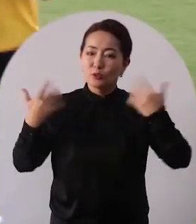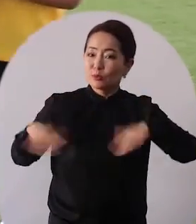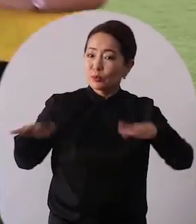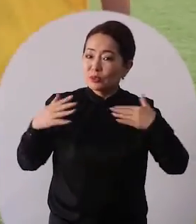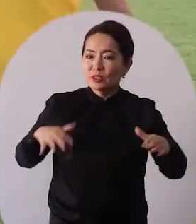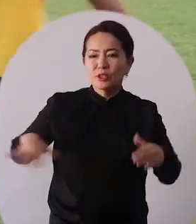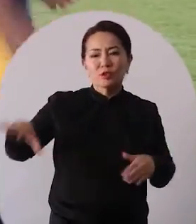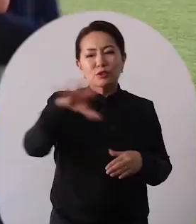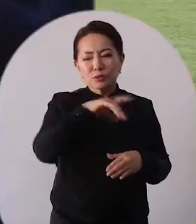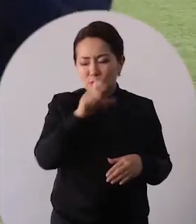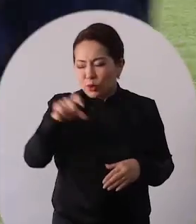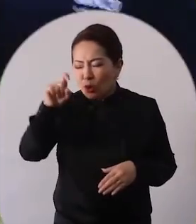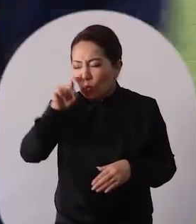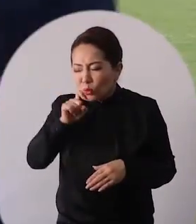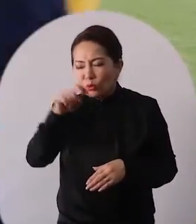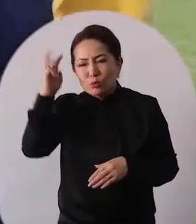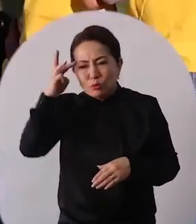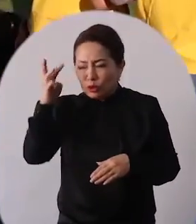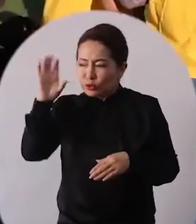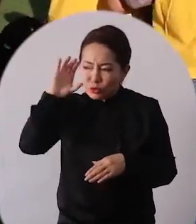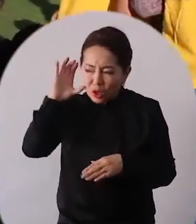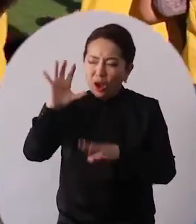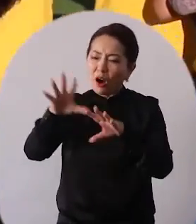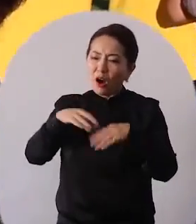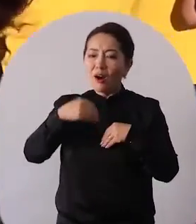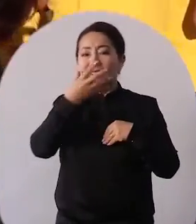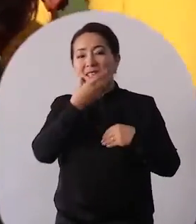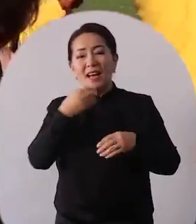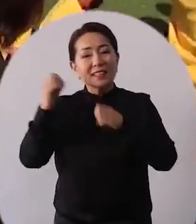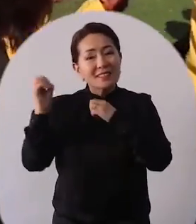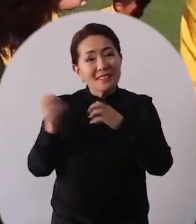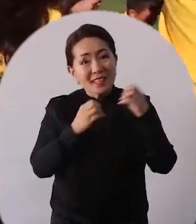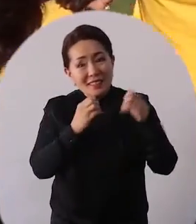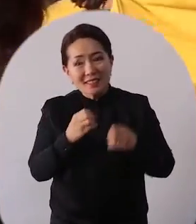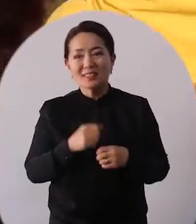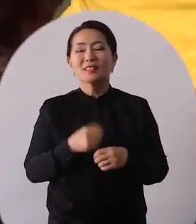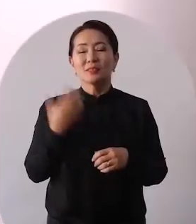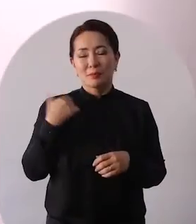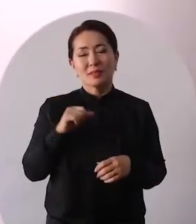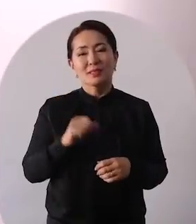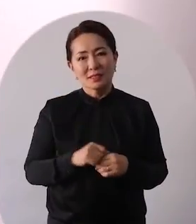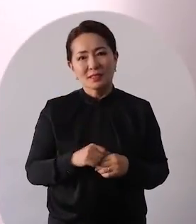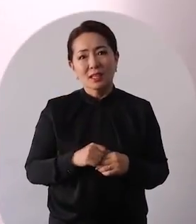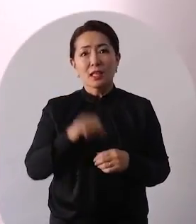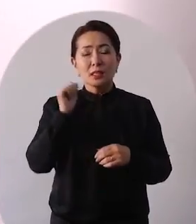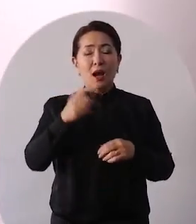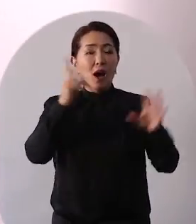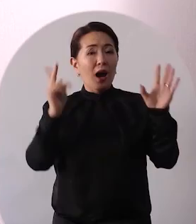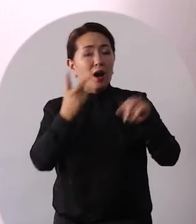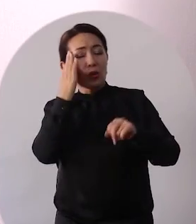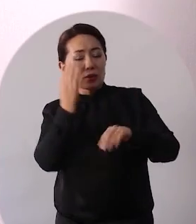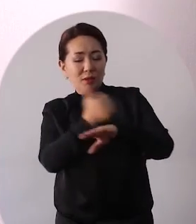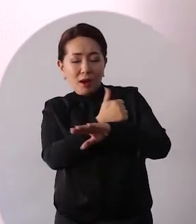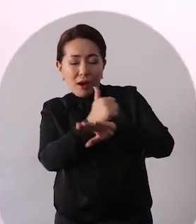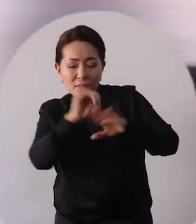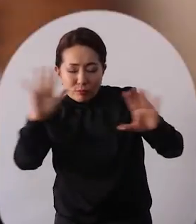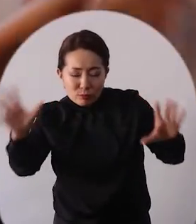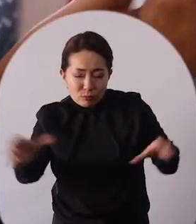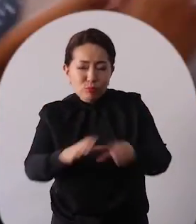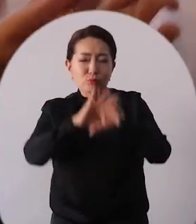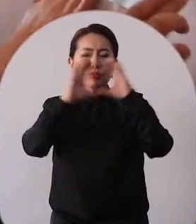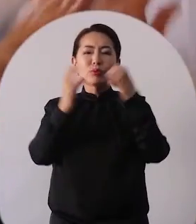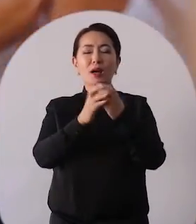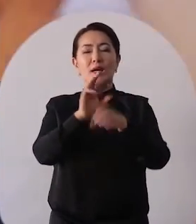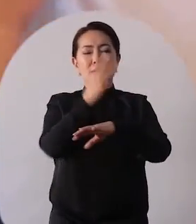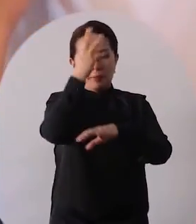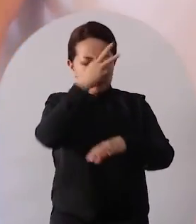бүжиглэж, тэдний хүсэл мөрөөдөл болон сонсож сайхан ярилцаж нэг өдрийг хамтдаа гоё өнгөрүүлсэн байна. Ингээд бидний 12 хоногийн аялал маань мэдлэг